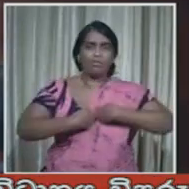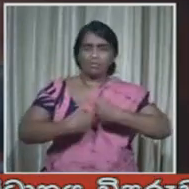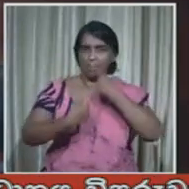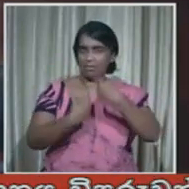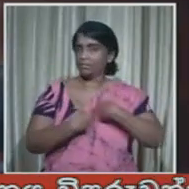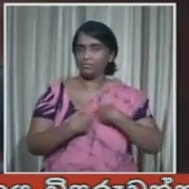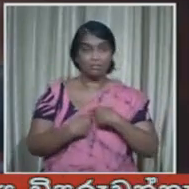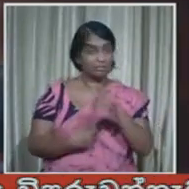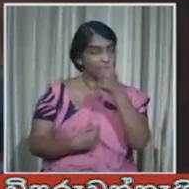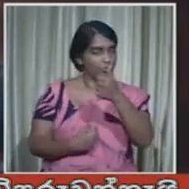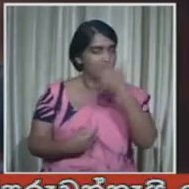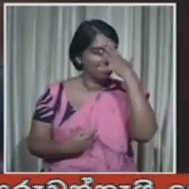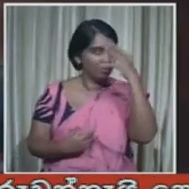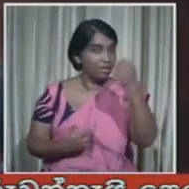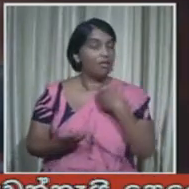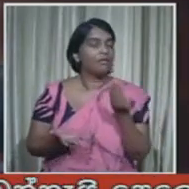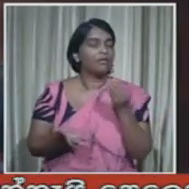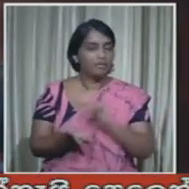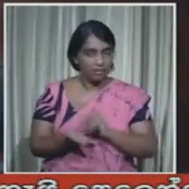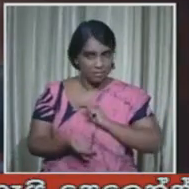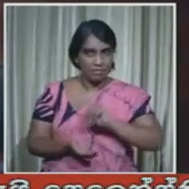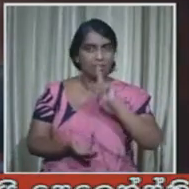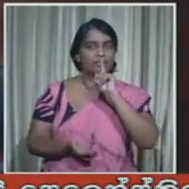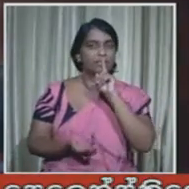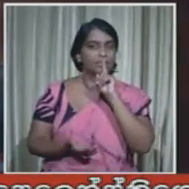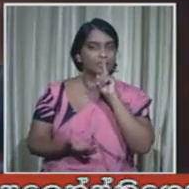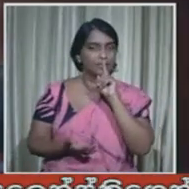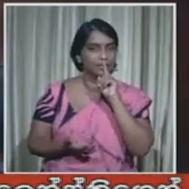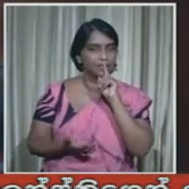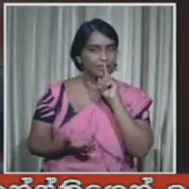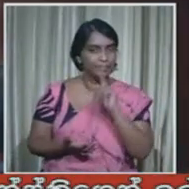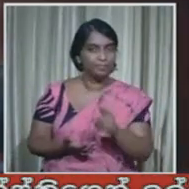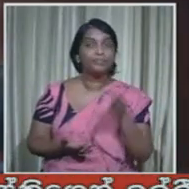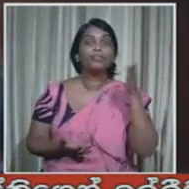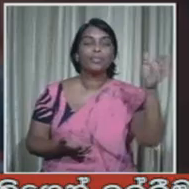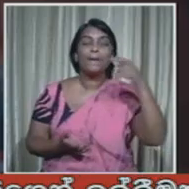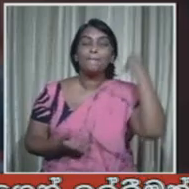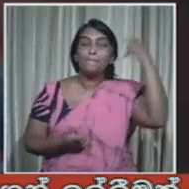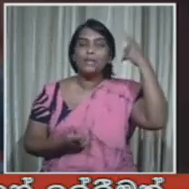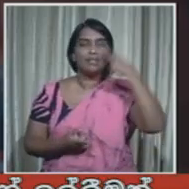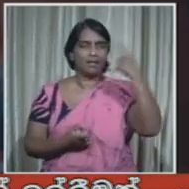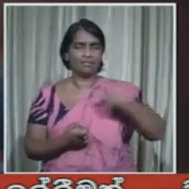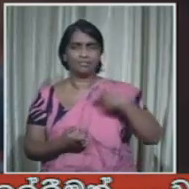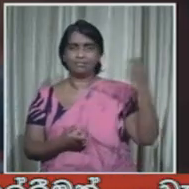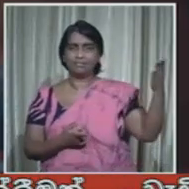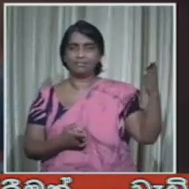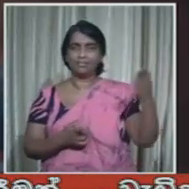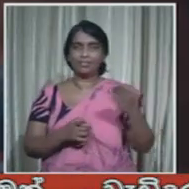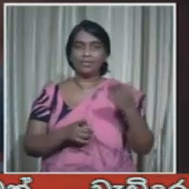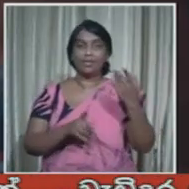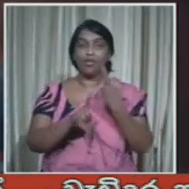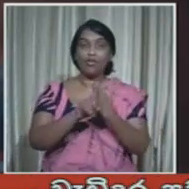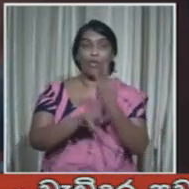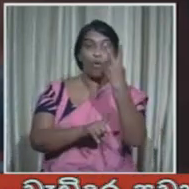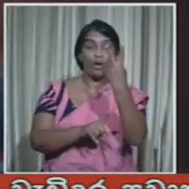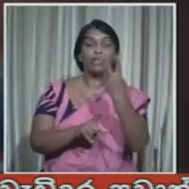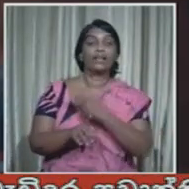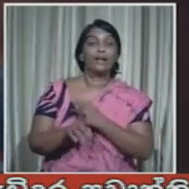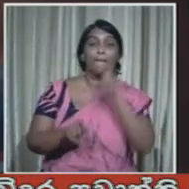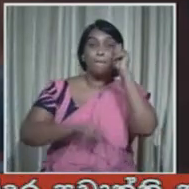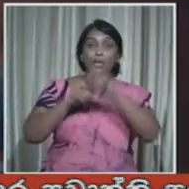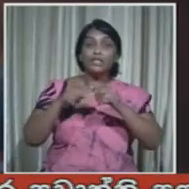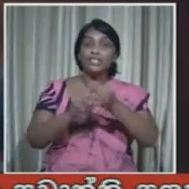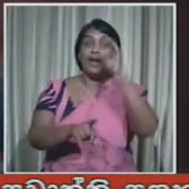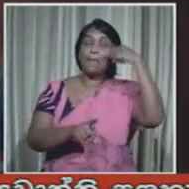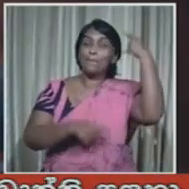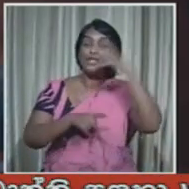නැද්ද මතක තබා ගන්න මම නැවතත් කියන්නේ මෙයා මට පිස්ස කියනවා මෙයා කෝටි දෙකක් ජනතාව ජනාධිපති පිස්ස